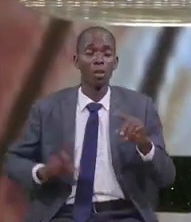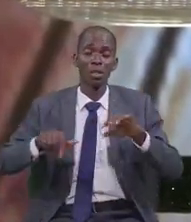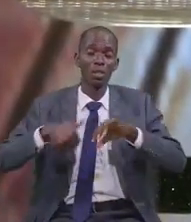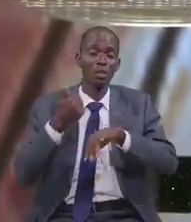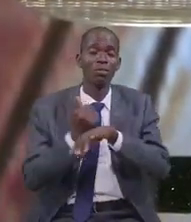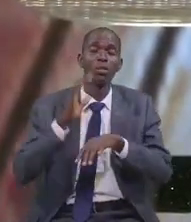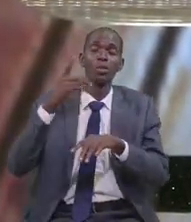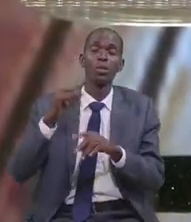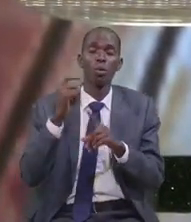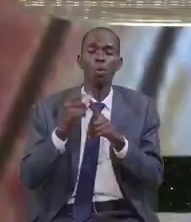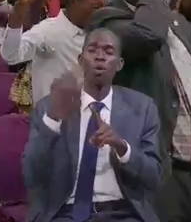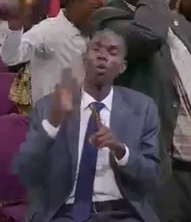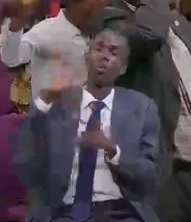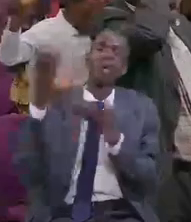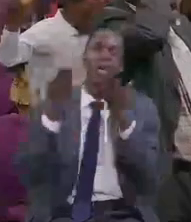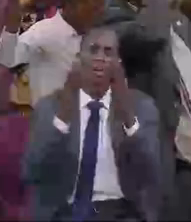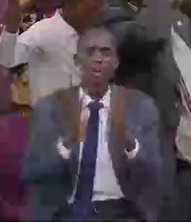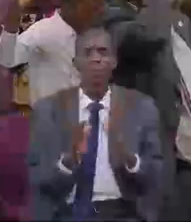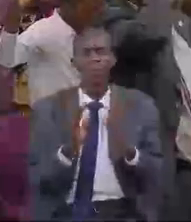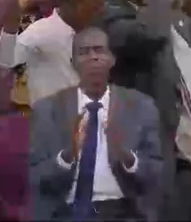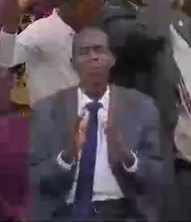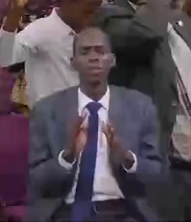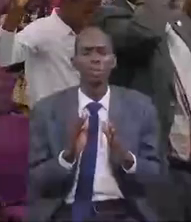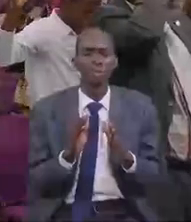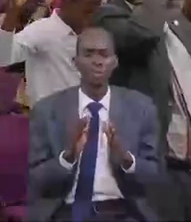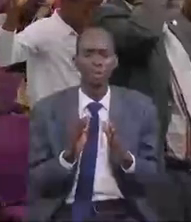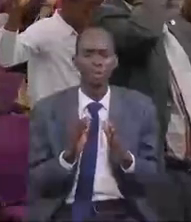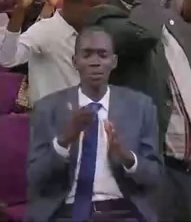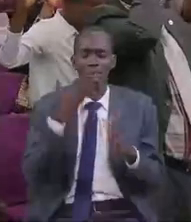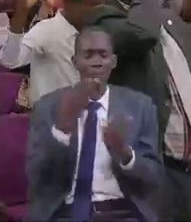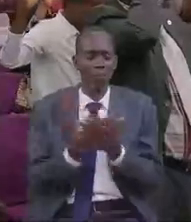la parole de ton serviteur. La bonté